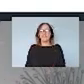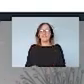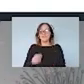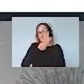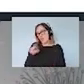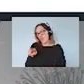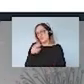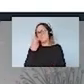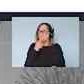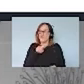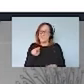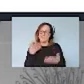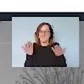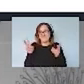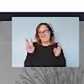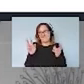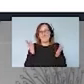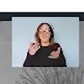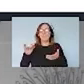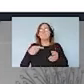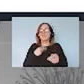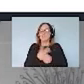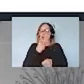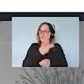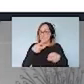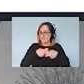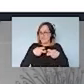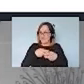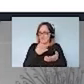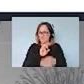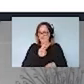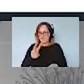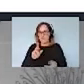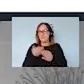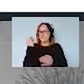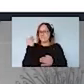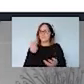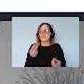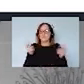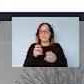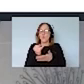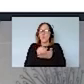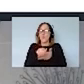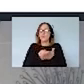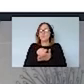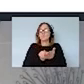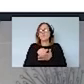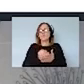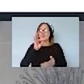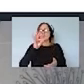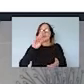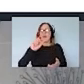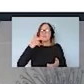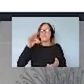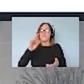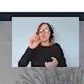rzeczy, może na dwie rzeczy, które są dostępne u nas na stronie. Po pierwsze, mamy od niedawna kurs, który się nazywa Transformator Kultury.